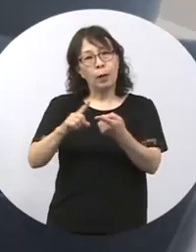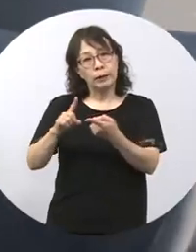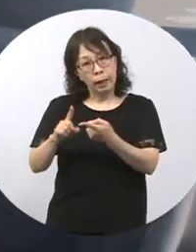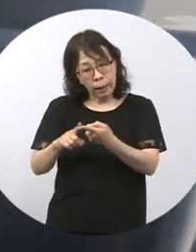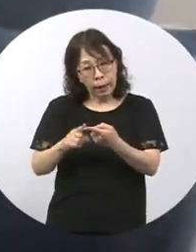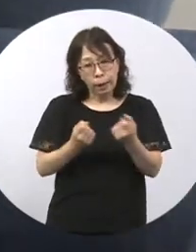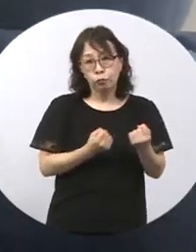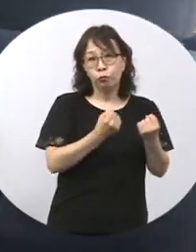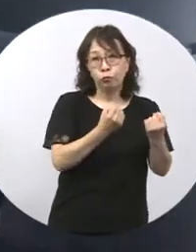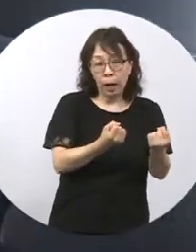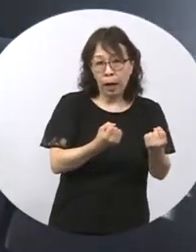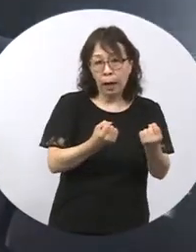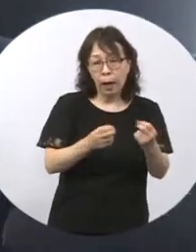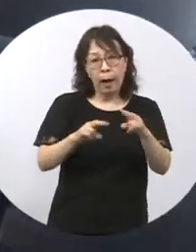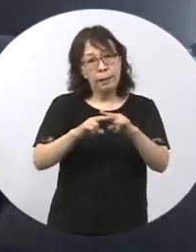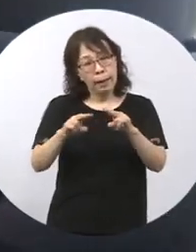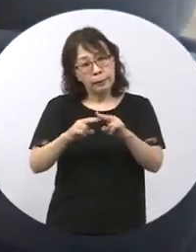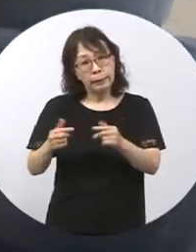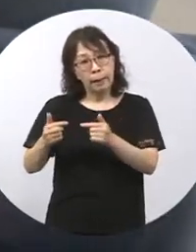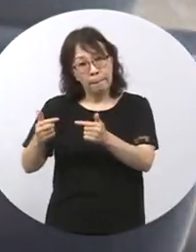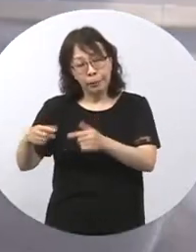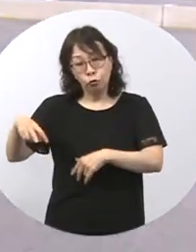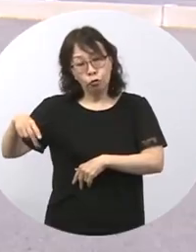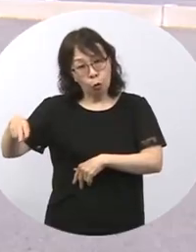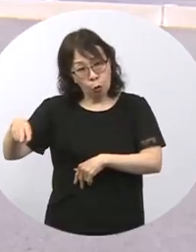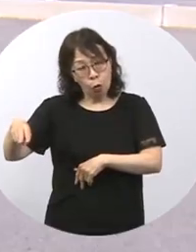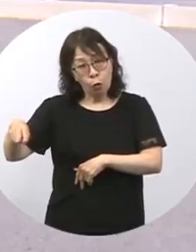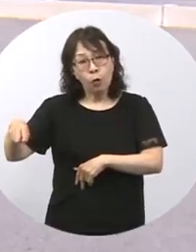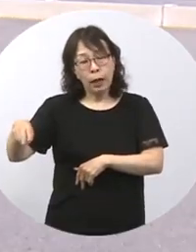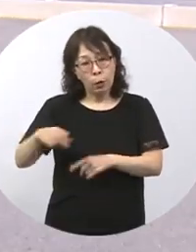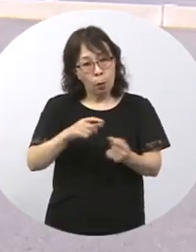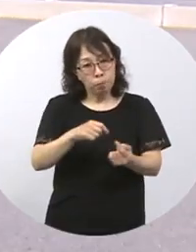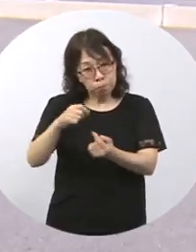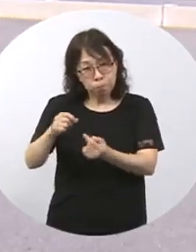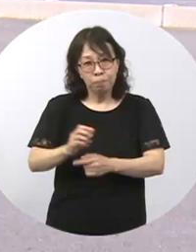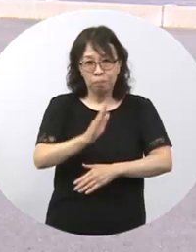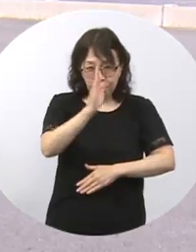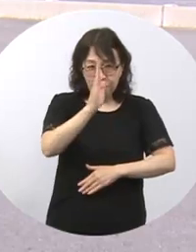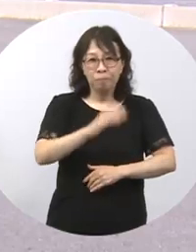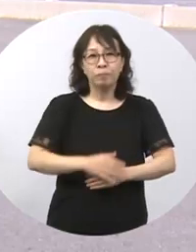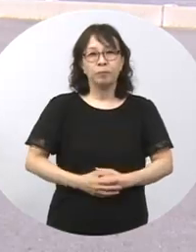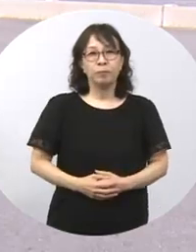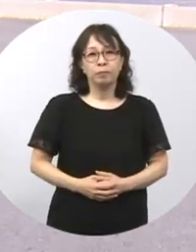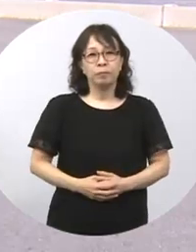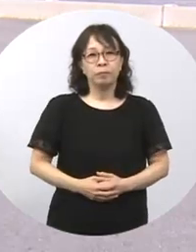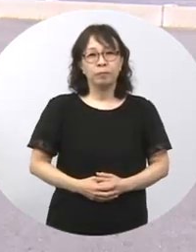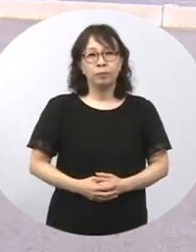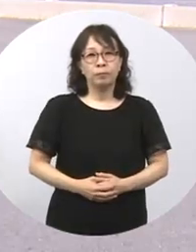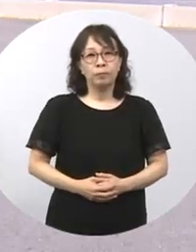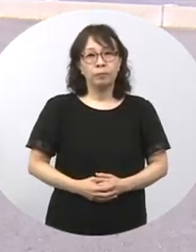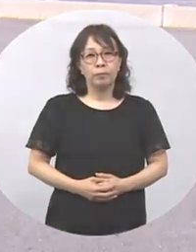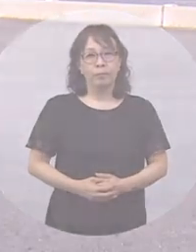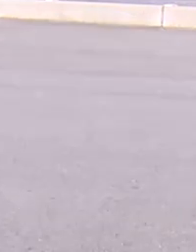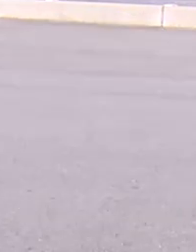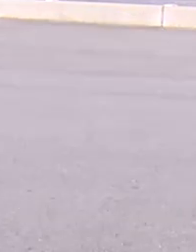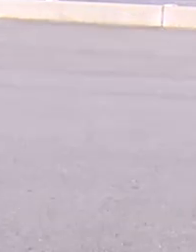て車や公共交通、徒歩などをうまく使い分けていただきたいと思います。